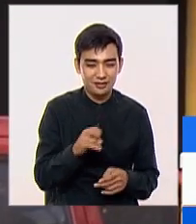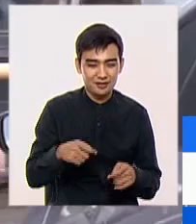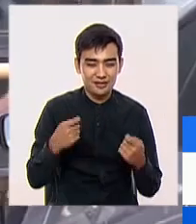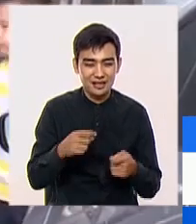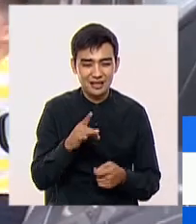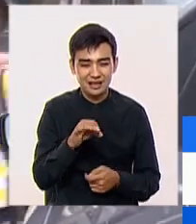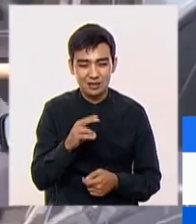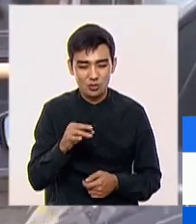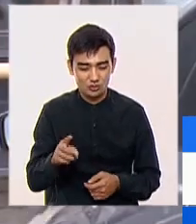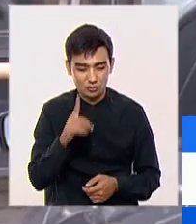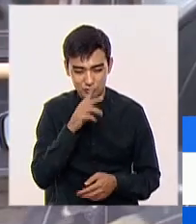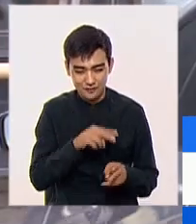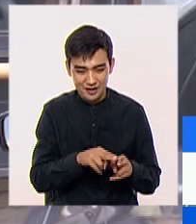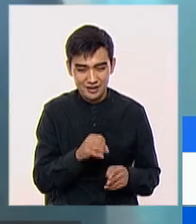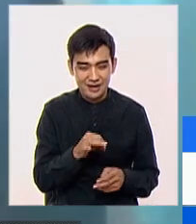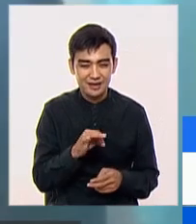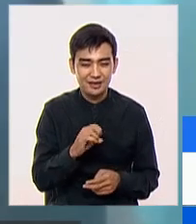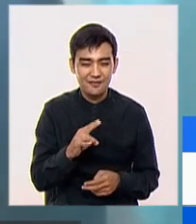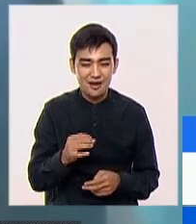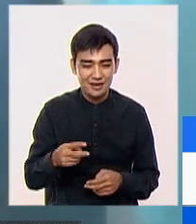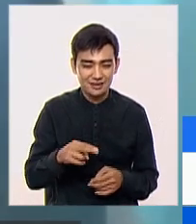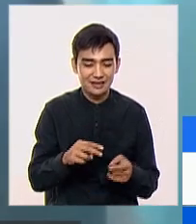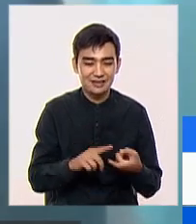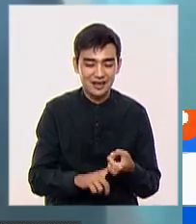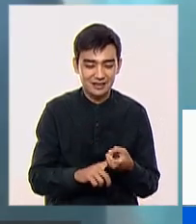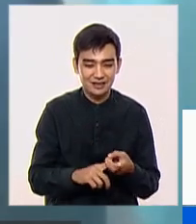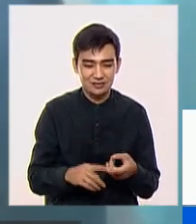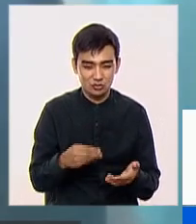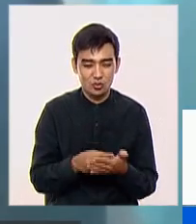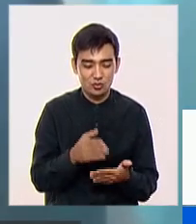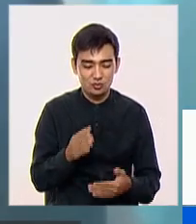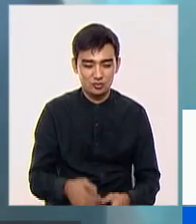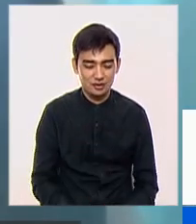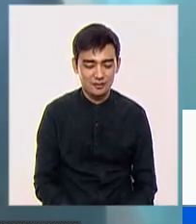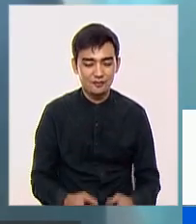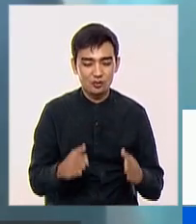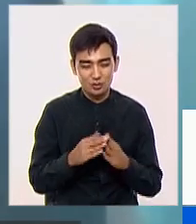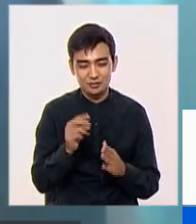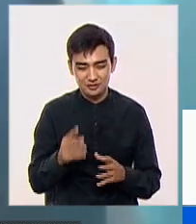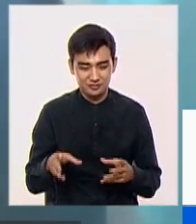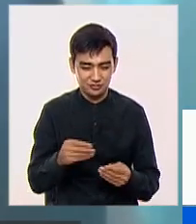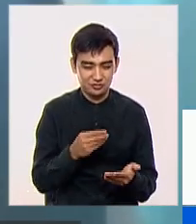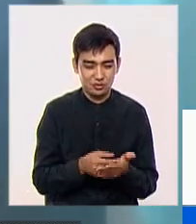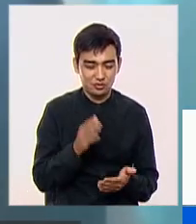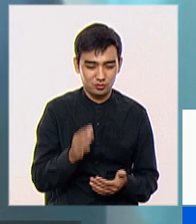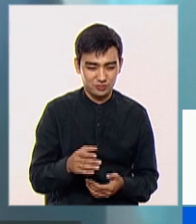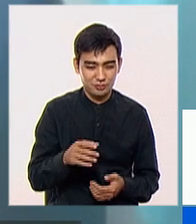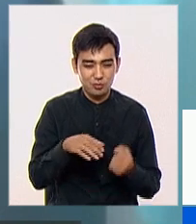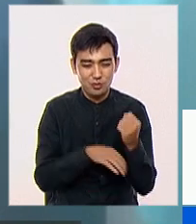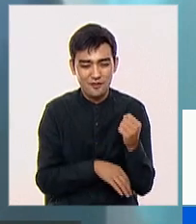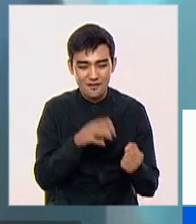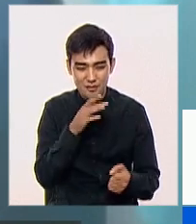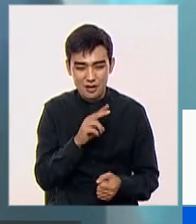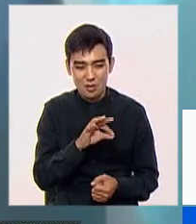инфляцияға байланысты баға өсе бермек. Жилье будет дорожать. Бағаның өсетіні айдан анық жайт. Соңғы кездері